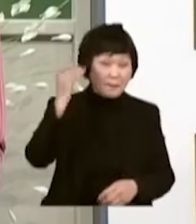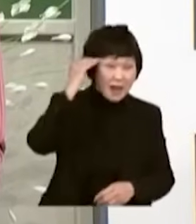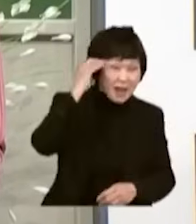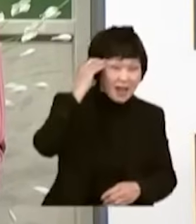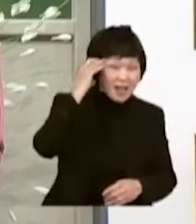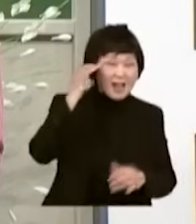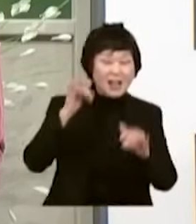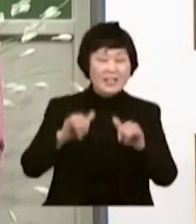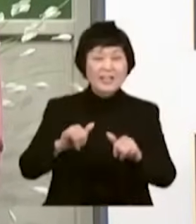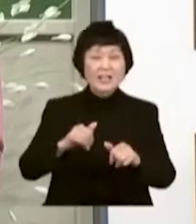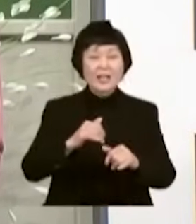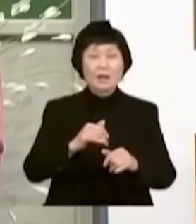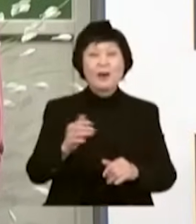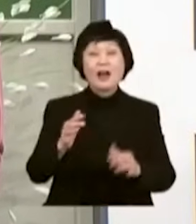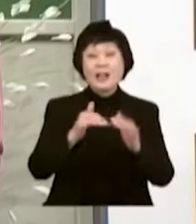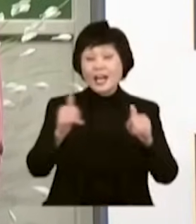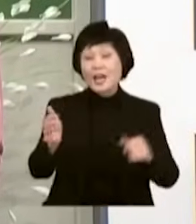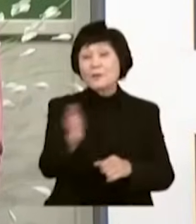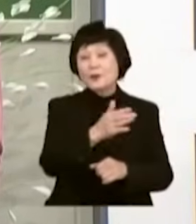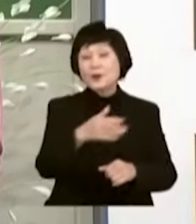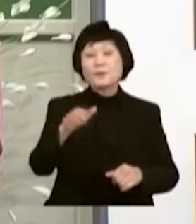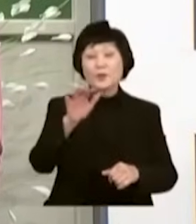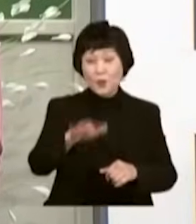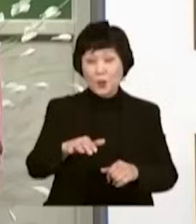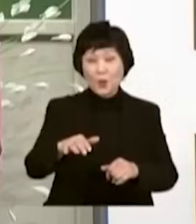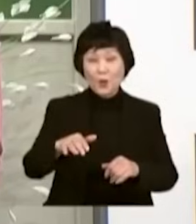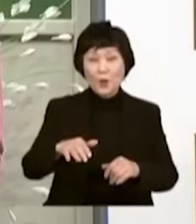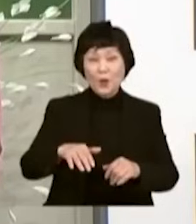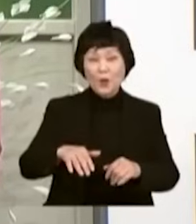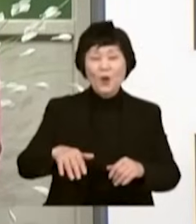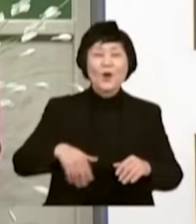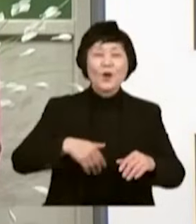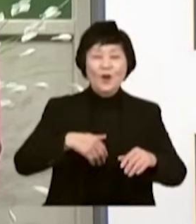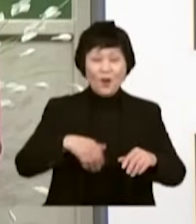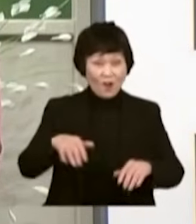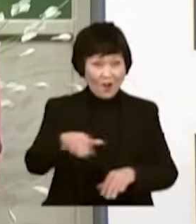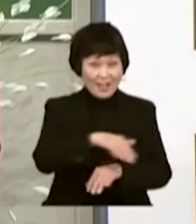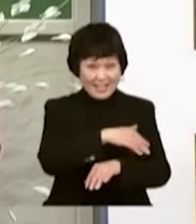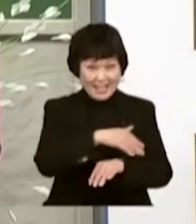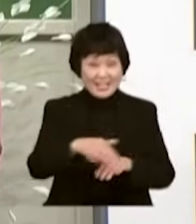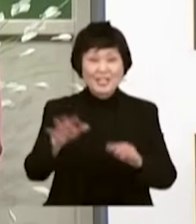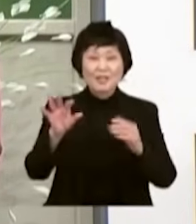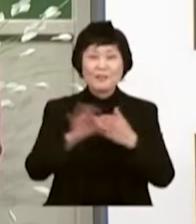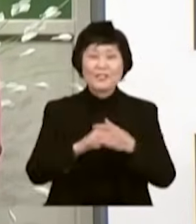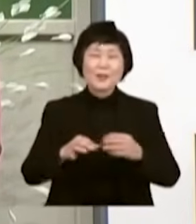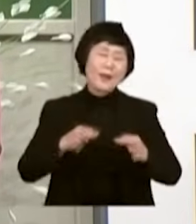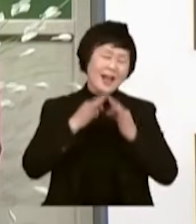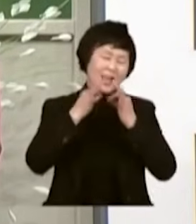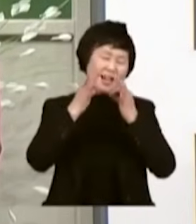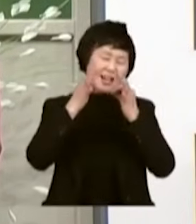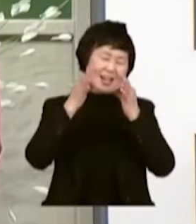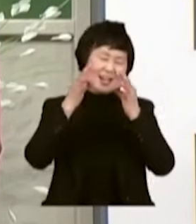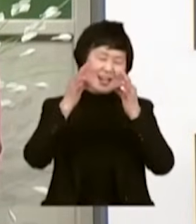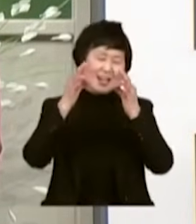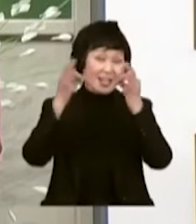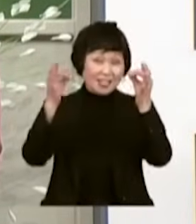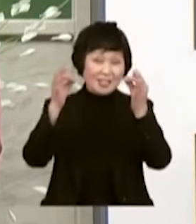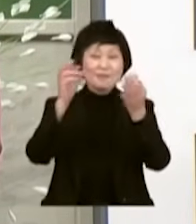들판 들판 논뚝 이렇게 걸으면서 뭐 했어요? 찬양을 했어요. 그 소리 소리 질러가면서